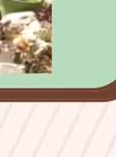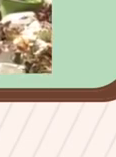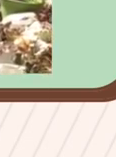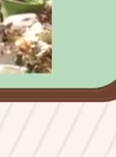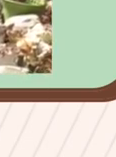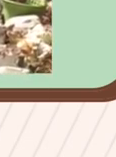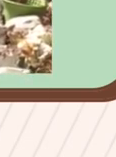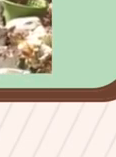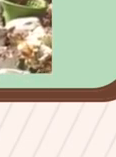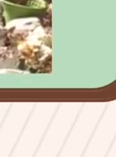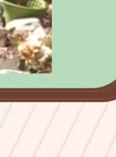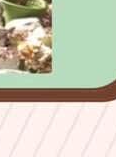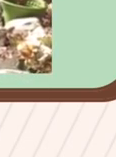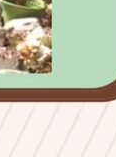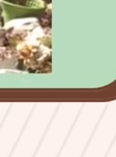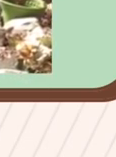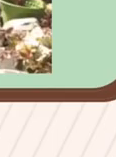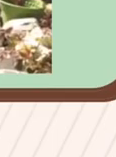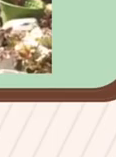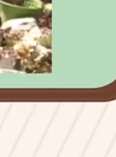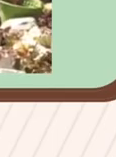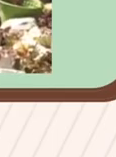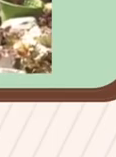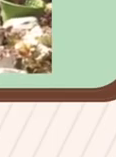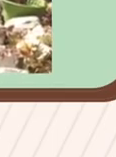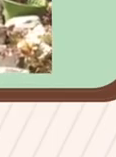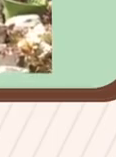5 bola hijau sama dengan